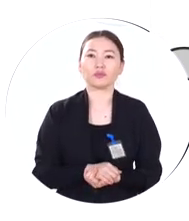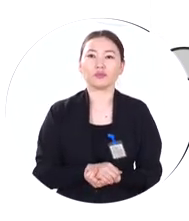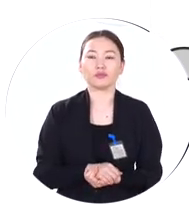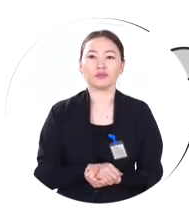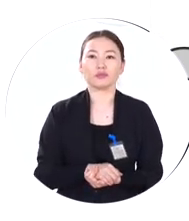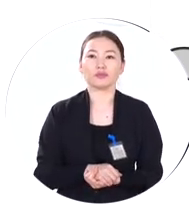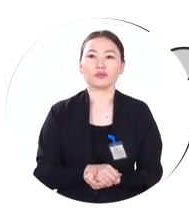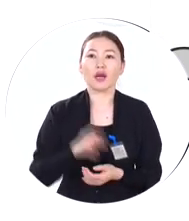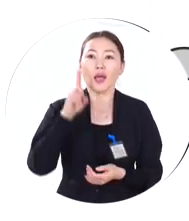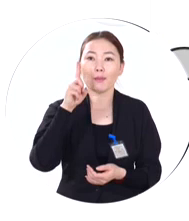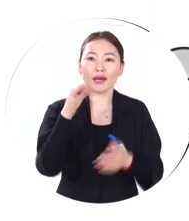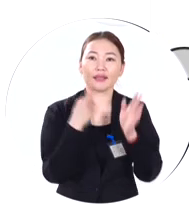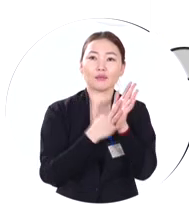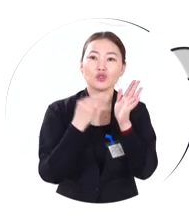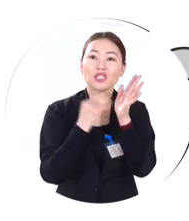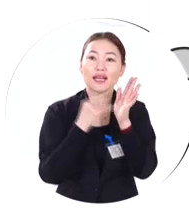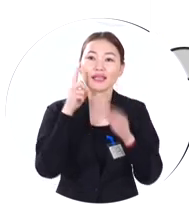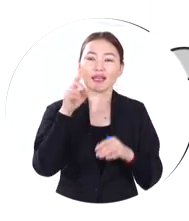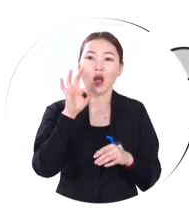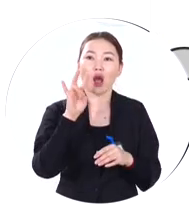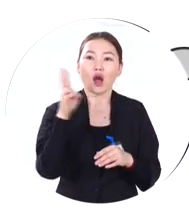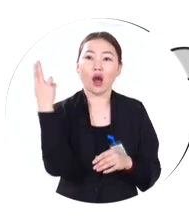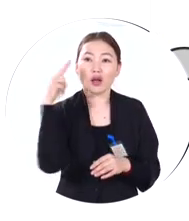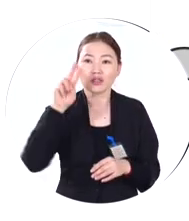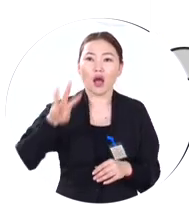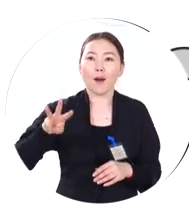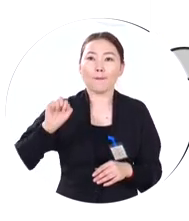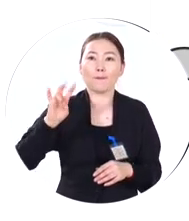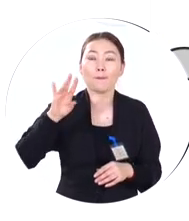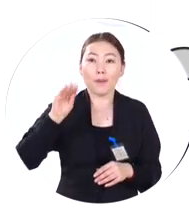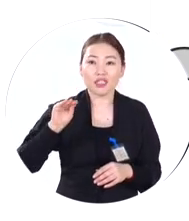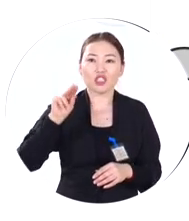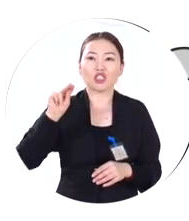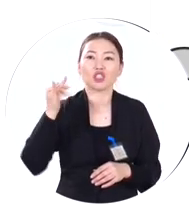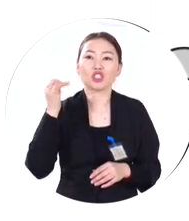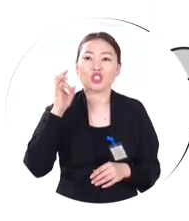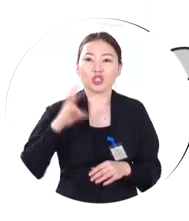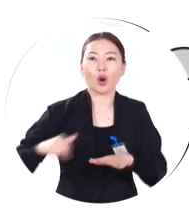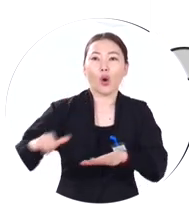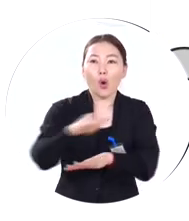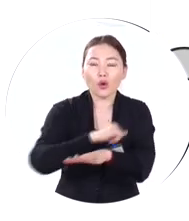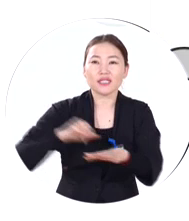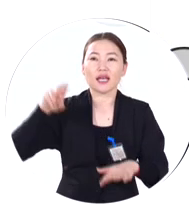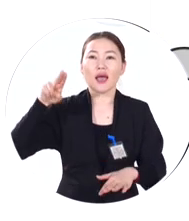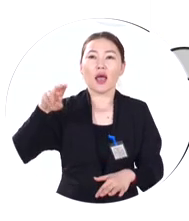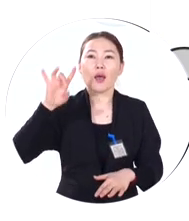зөвшөөрүүлжээ. 1861 онд Манжичин улс Приморитын хязгаарыг Хаант Орс шилжүүлэн өгсөн